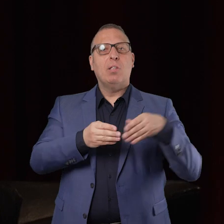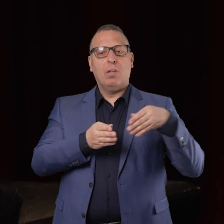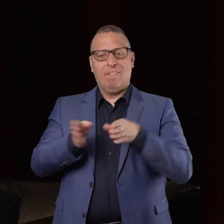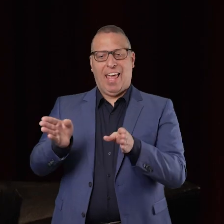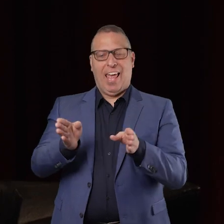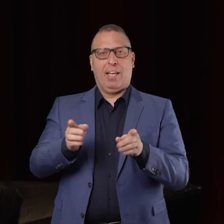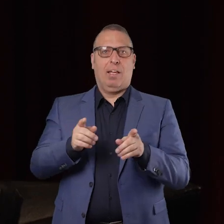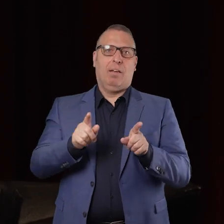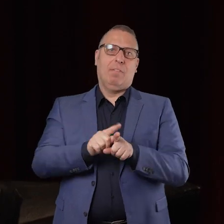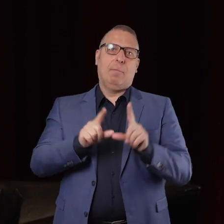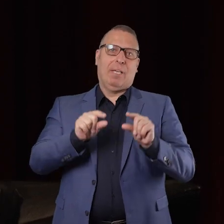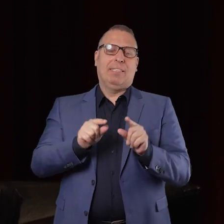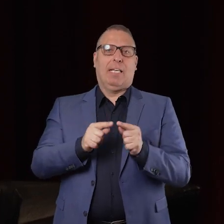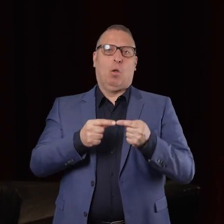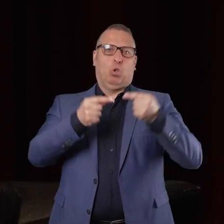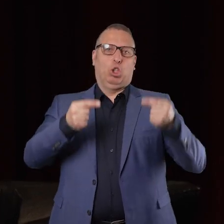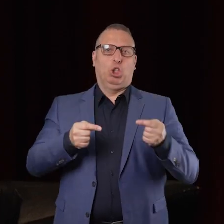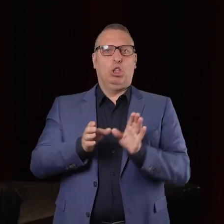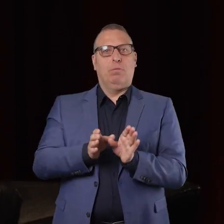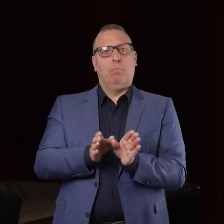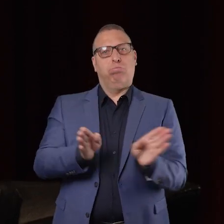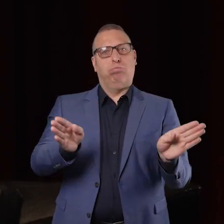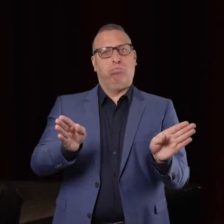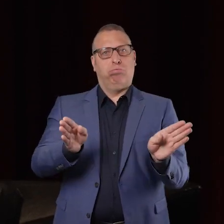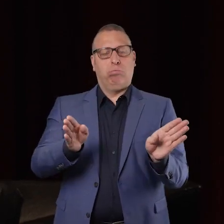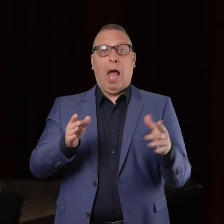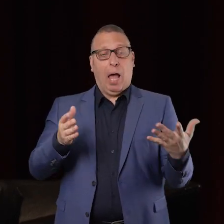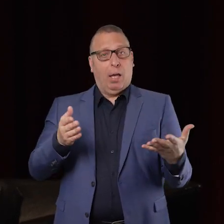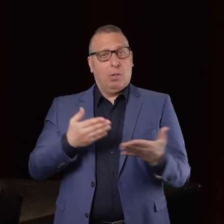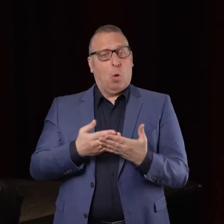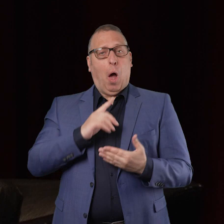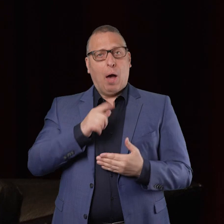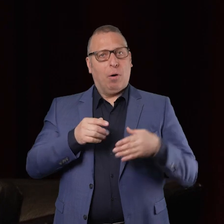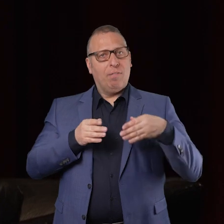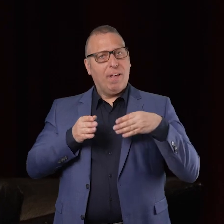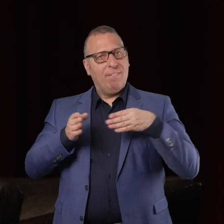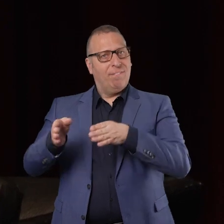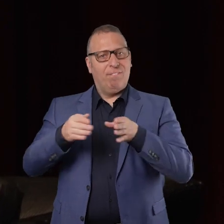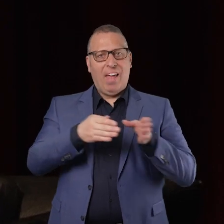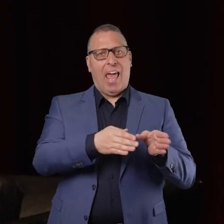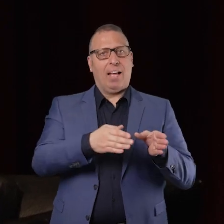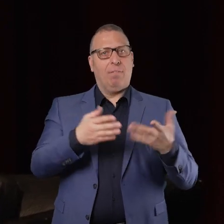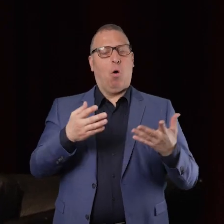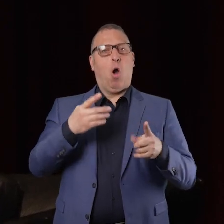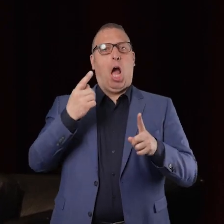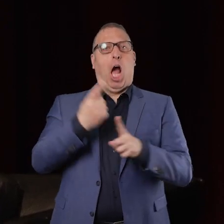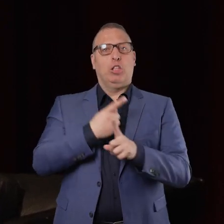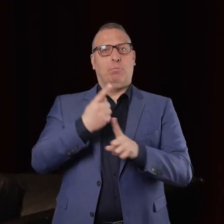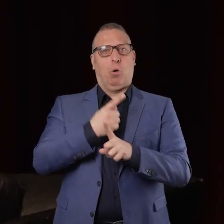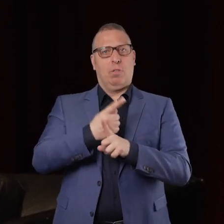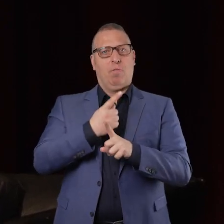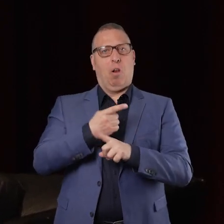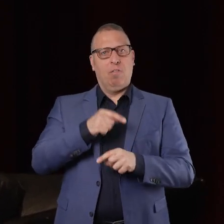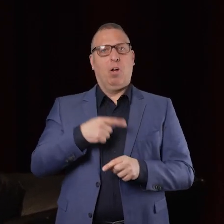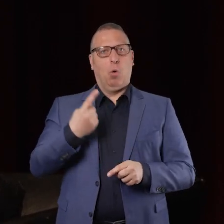Integration anbelangt, ja, ein bisschen unterschieden. Das ist auch ein Weg, der durchaus auch,